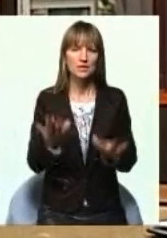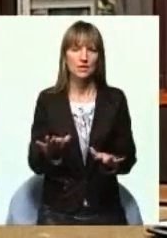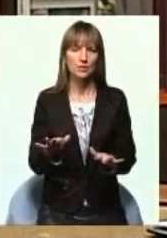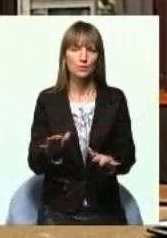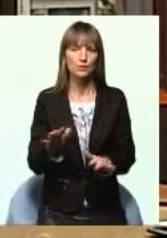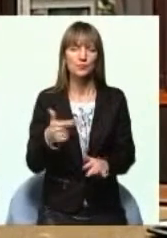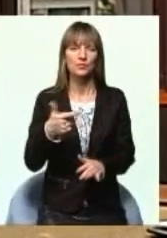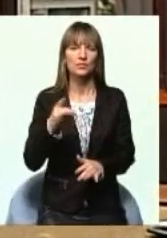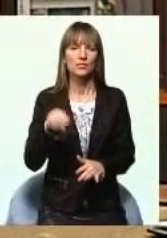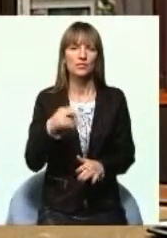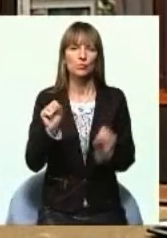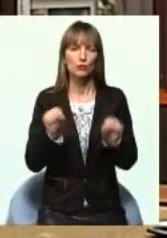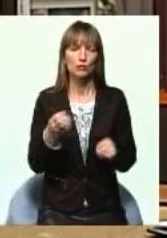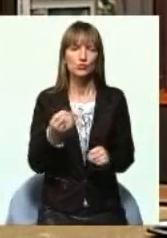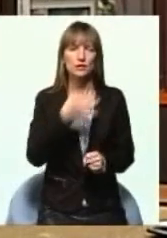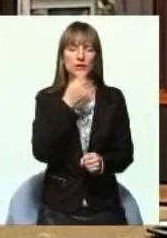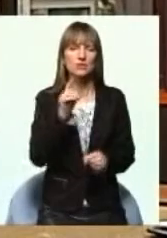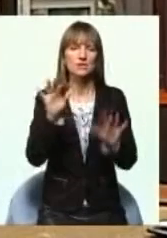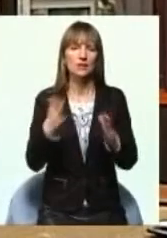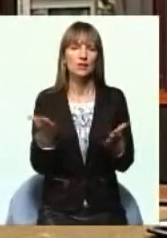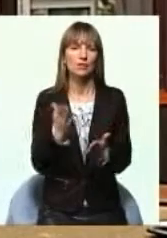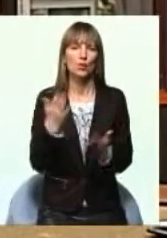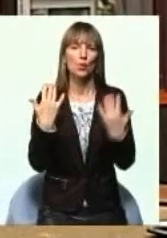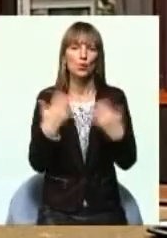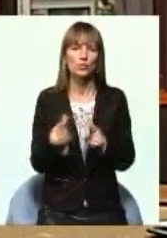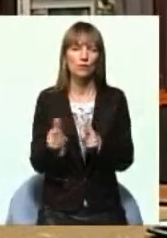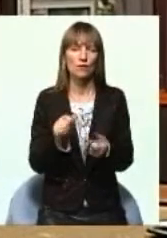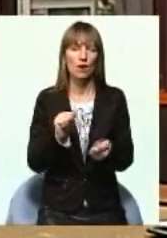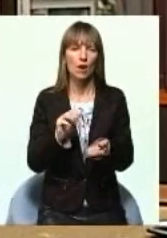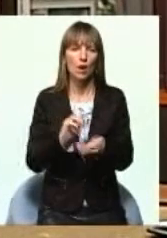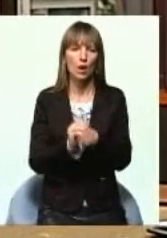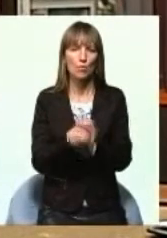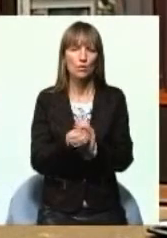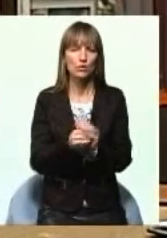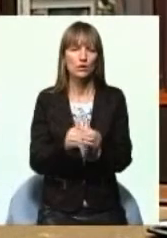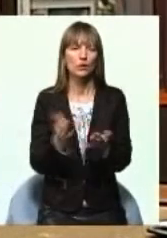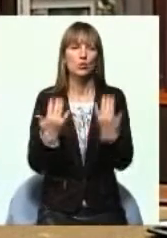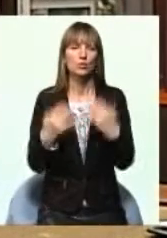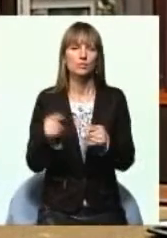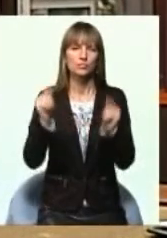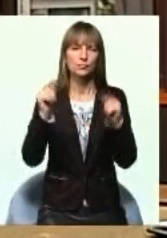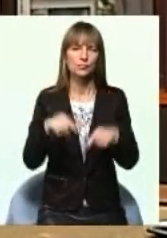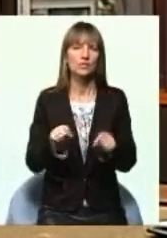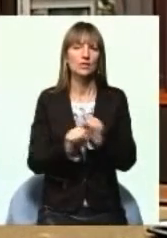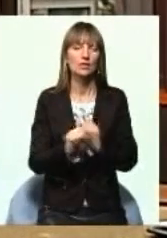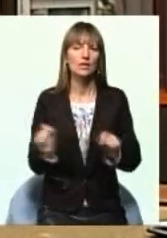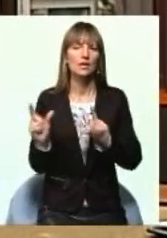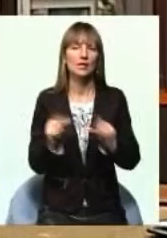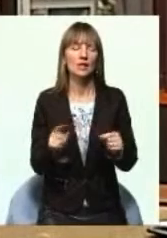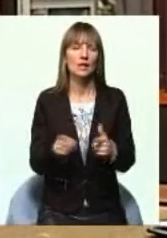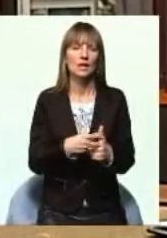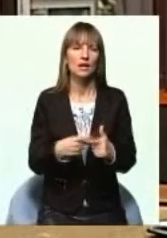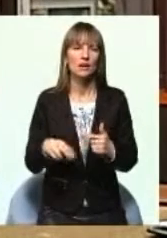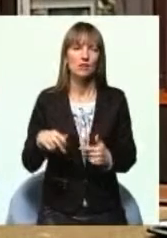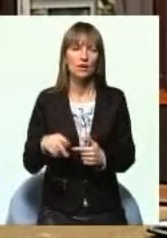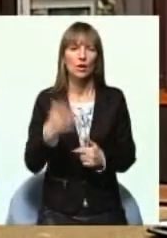Ну, град можна ще охарактеризувати як сніг, який сліплен вже в комочки, який вже випадає. Нельзя їхати і навіть виходити